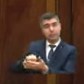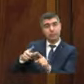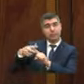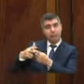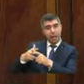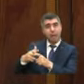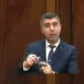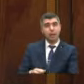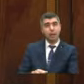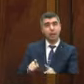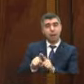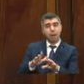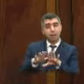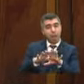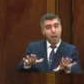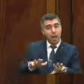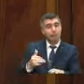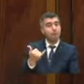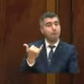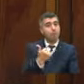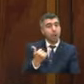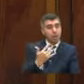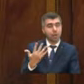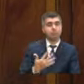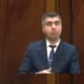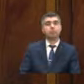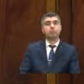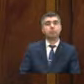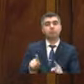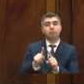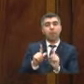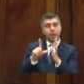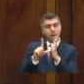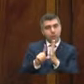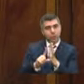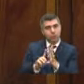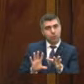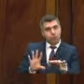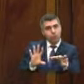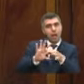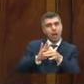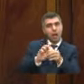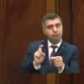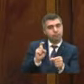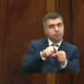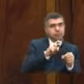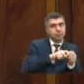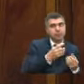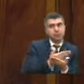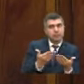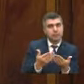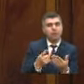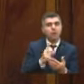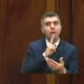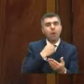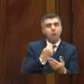خصها توفير الوعاء العقاري، توفير الإطارات المحلية، الشراكة مع القطاع الخاص، وكتبدأ الأمور